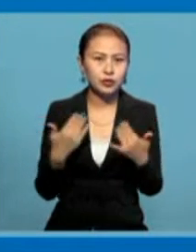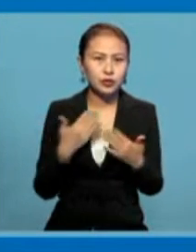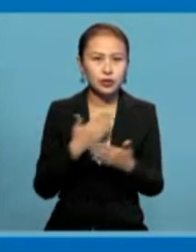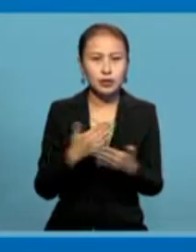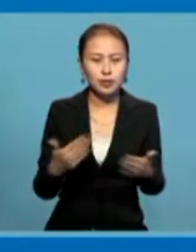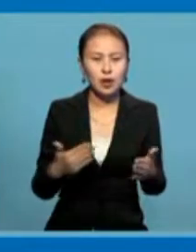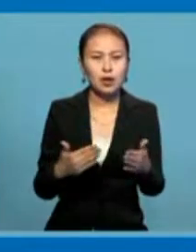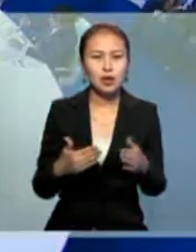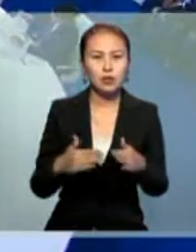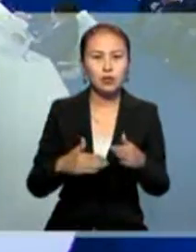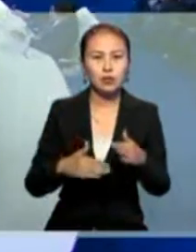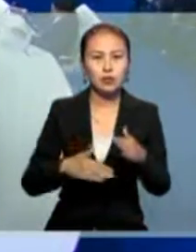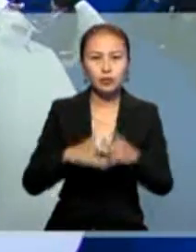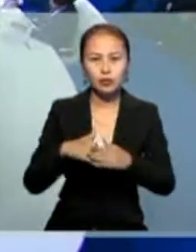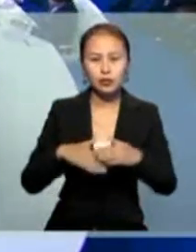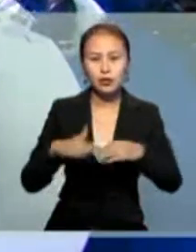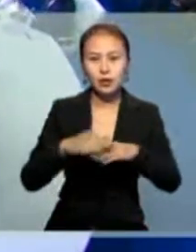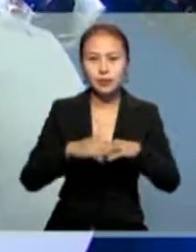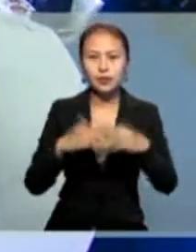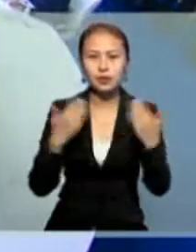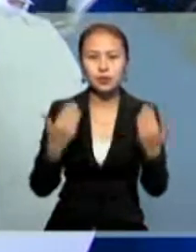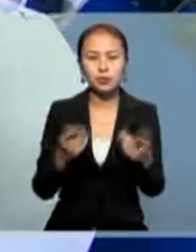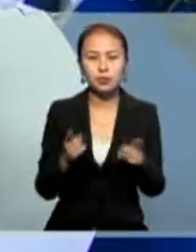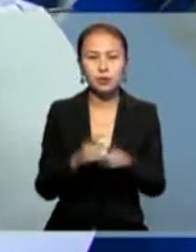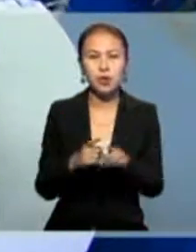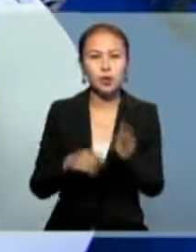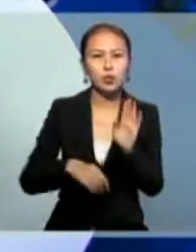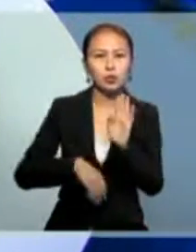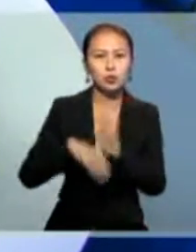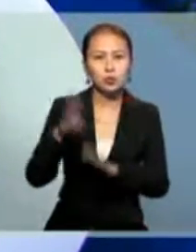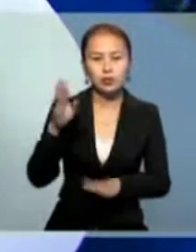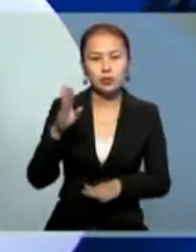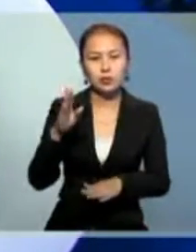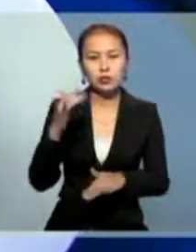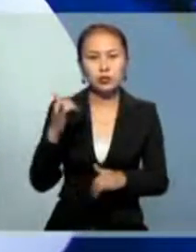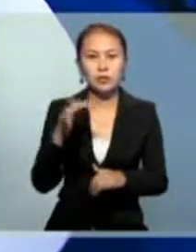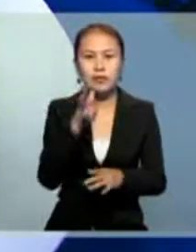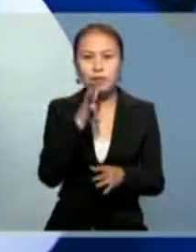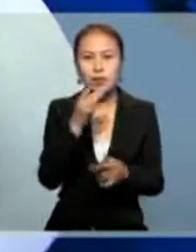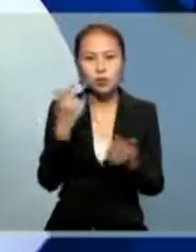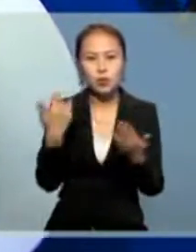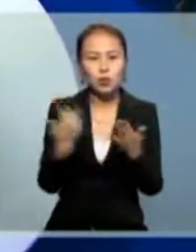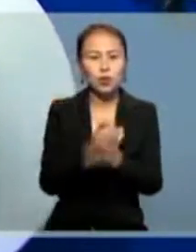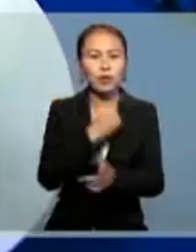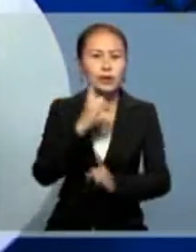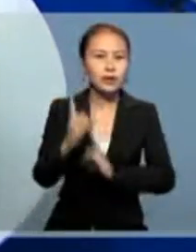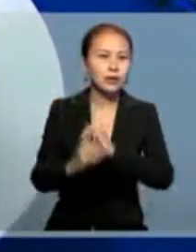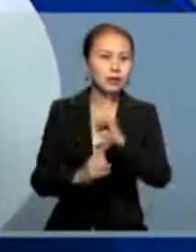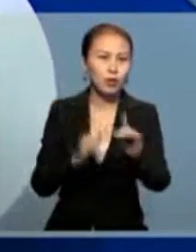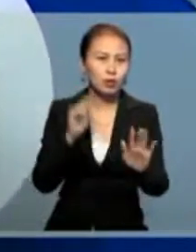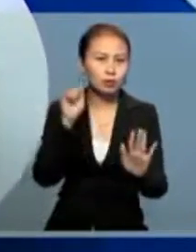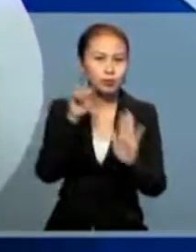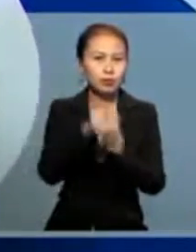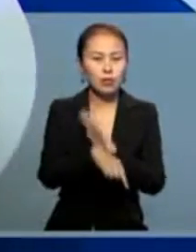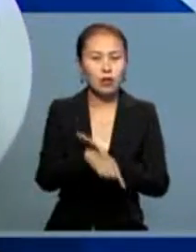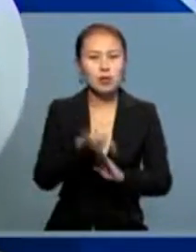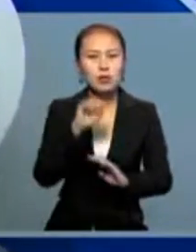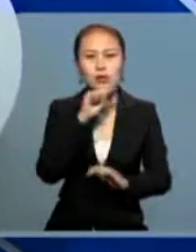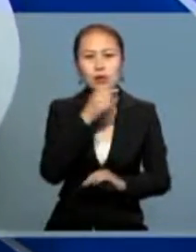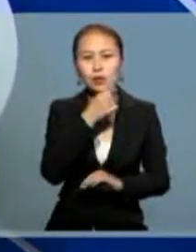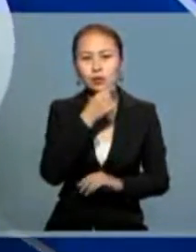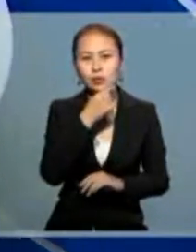считать фундаментом для того, чтобы перепрыгнуть на современную сегодняшний тренд экономики, как база,